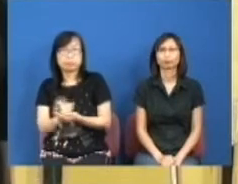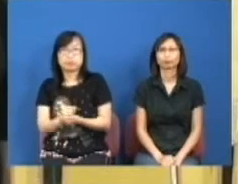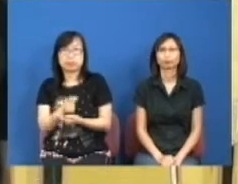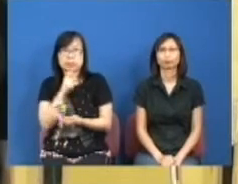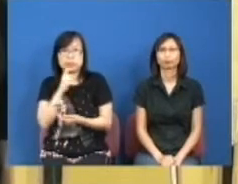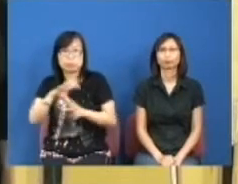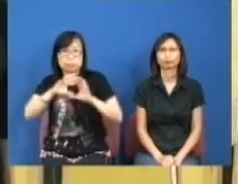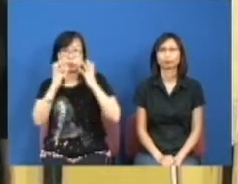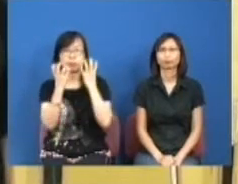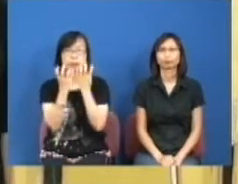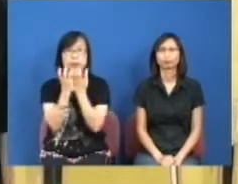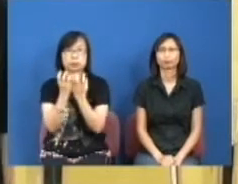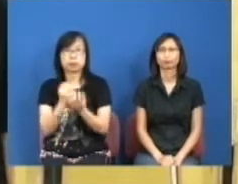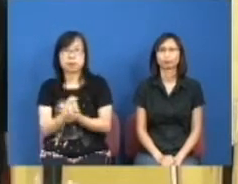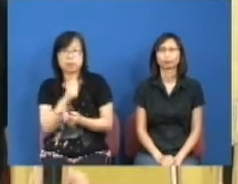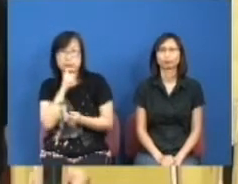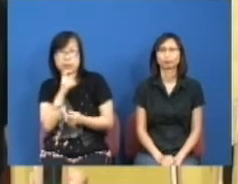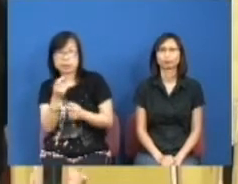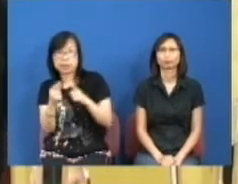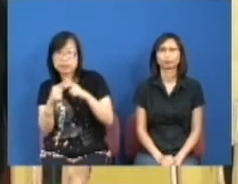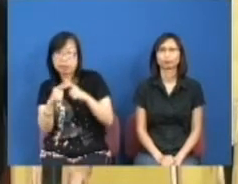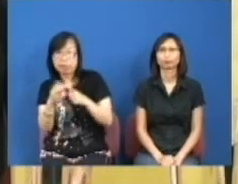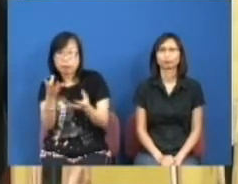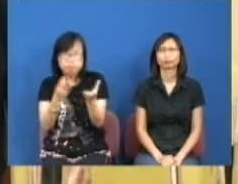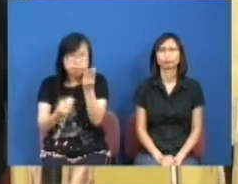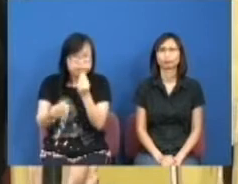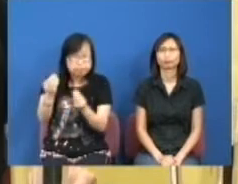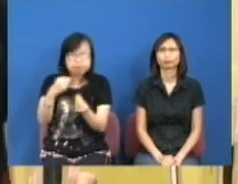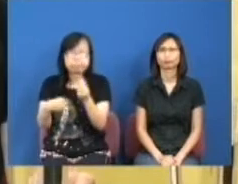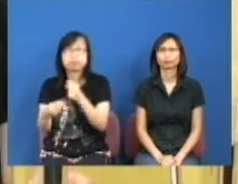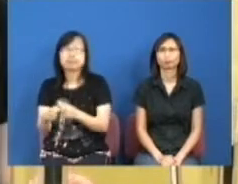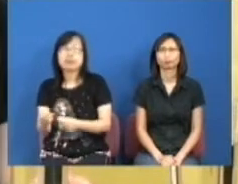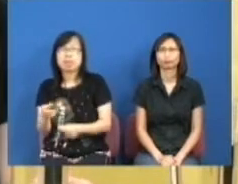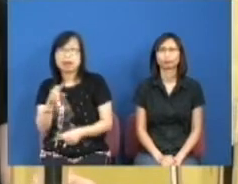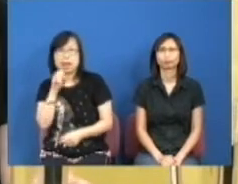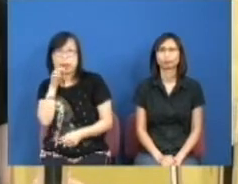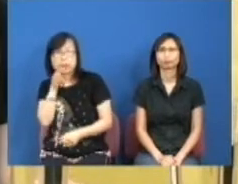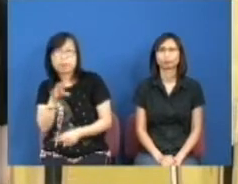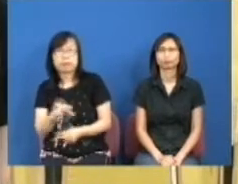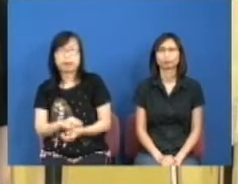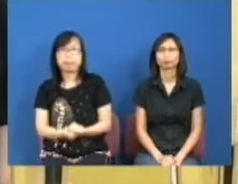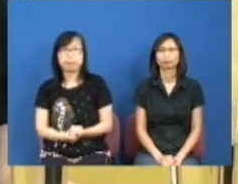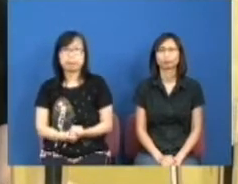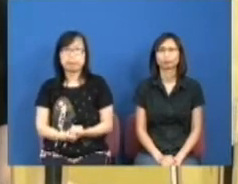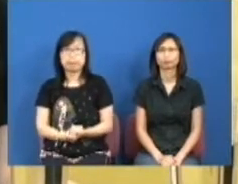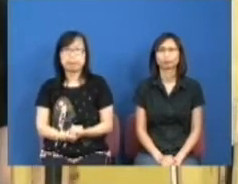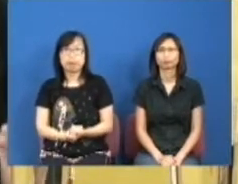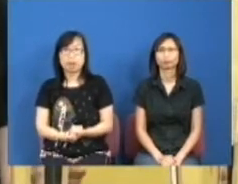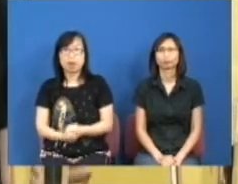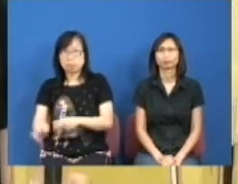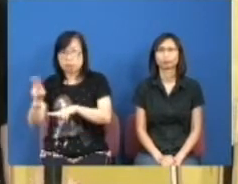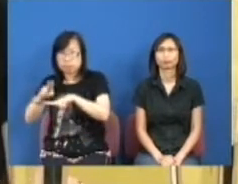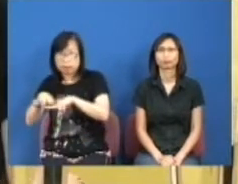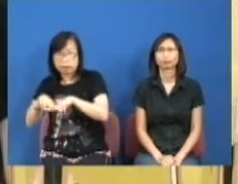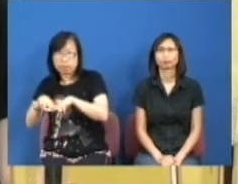有一些團體或者有一些人呢是容易被吸納的。咁講翻呢個即係中央